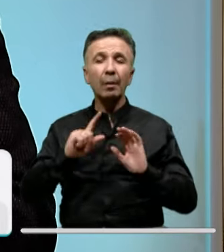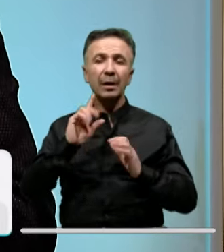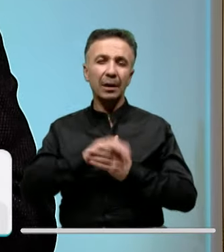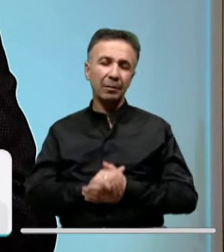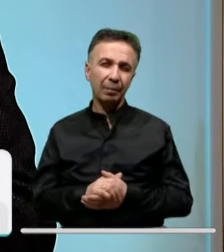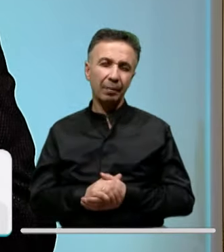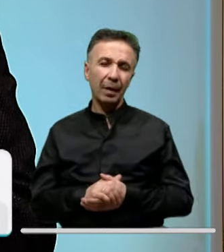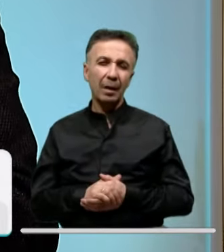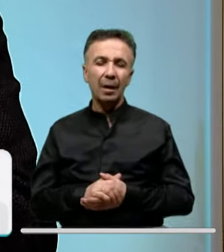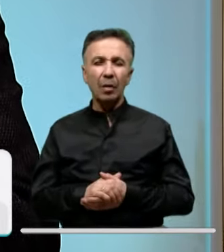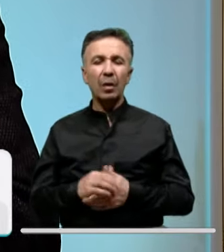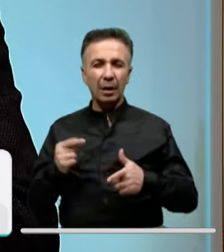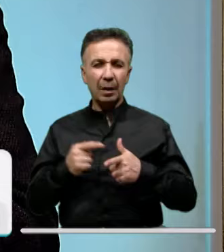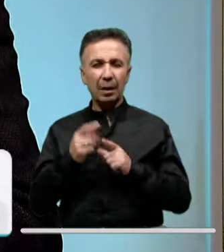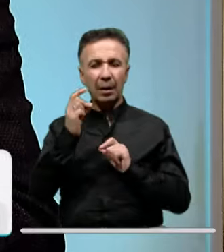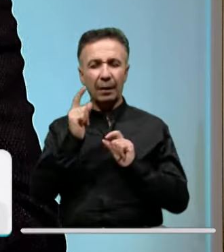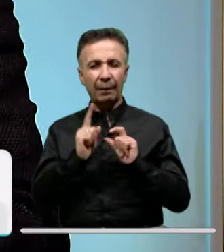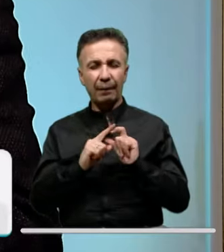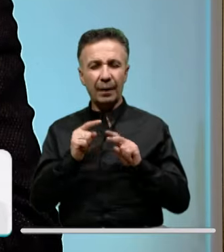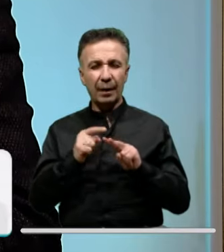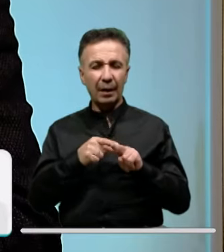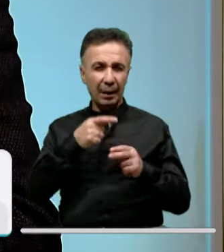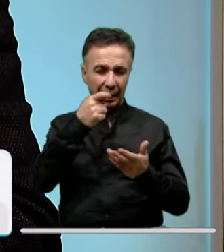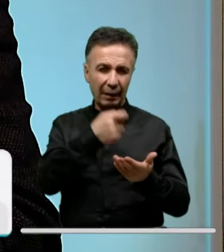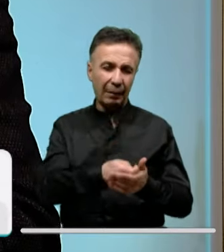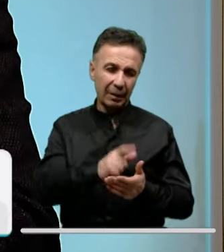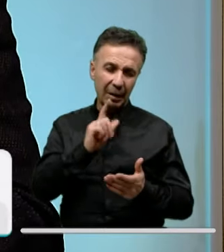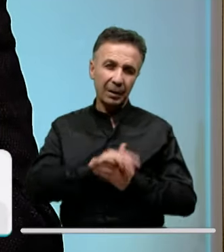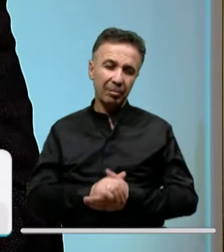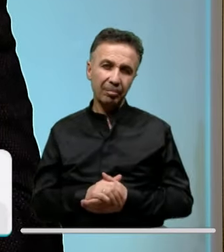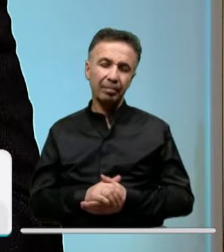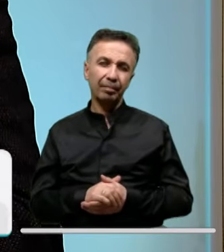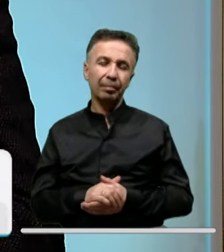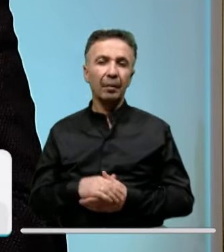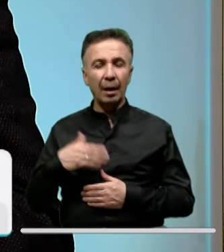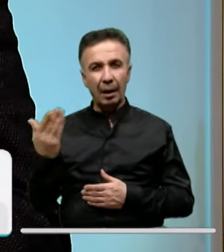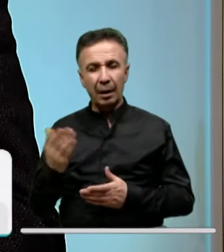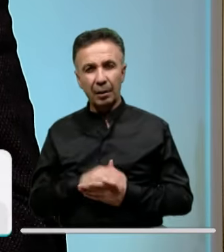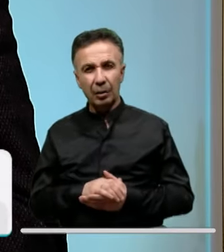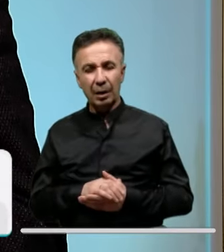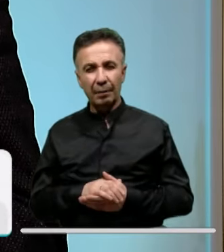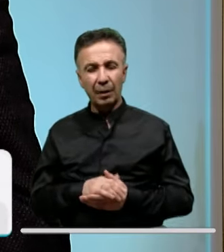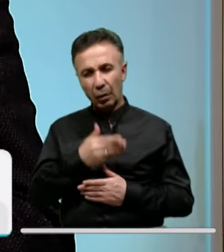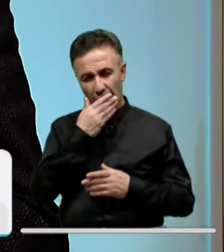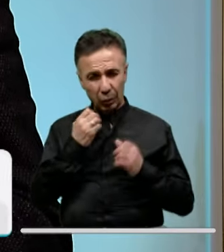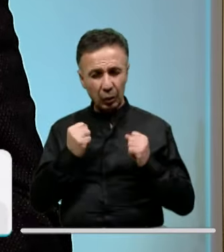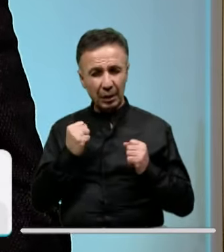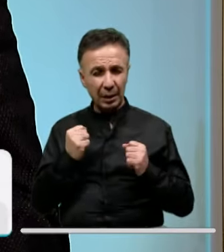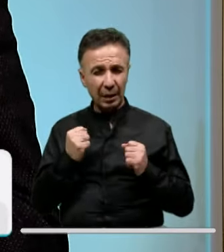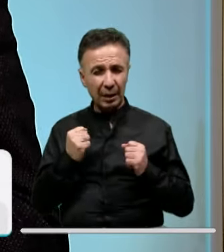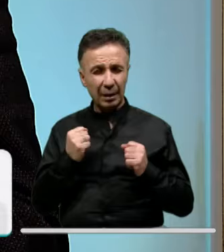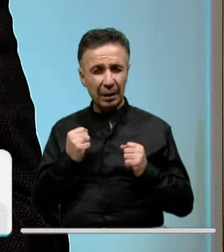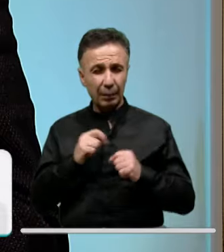Onun yerine orucun bedelini öder. Hay ileride belki ne olabilir? Tekrar yani bir zindelik, oruç tutabilecek kadar bir